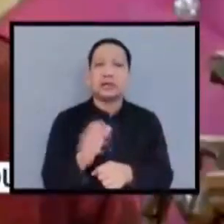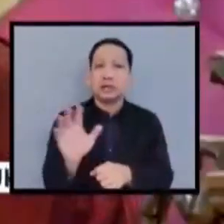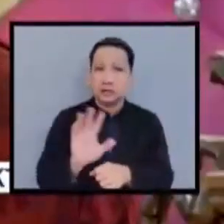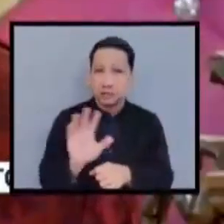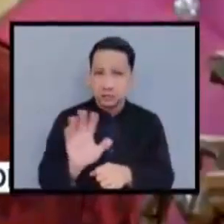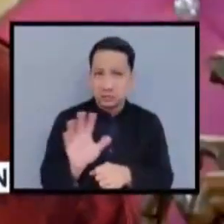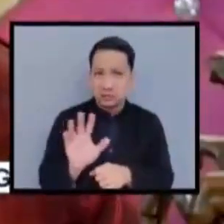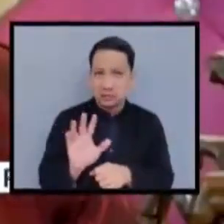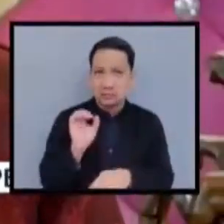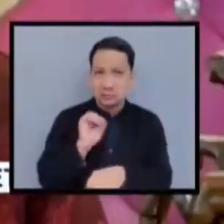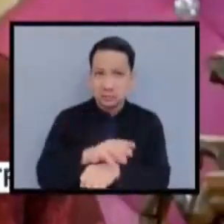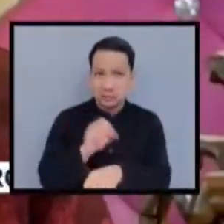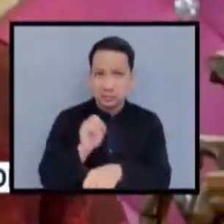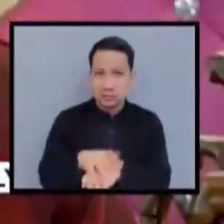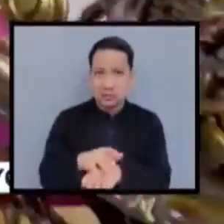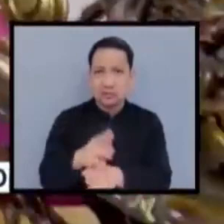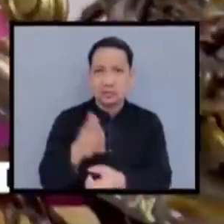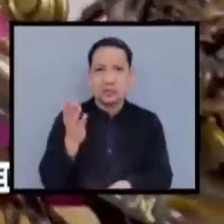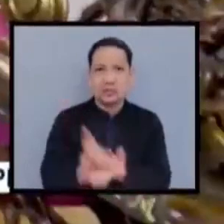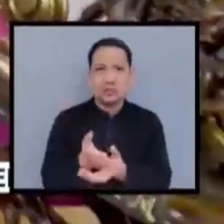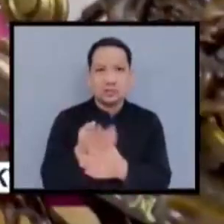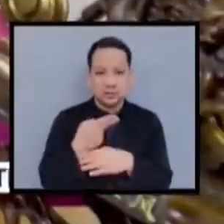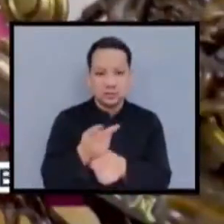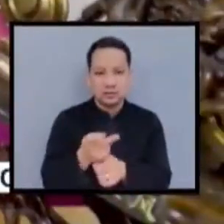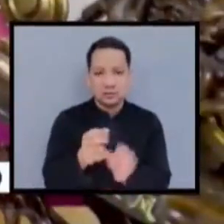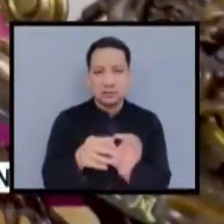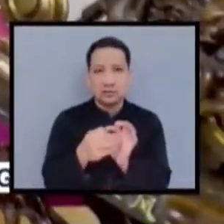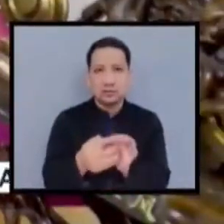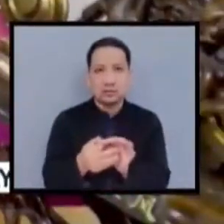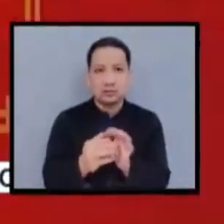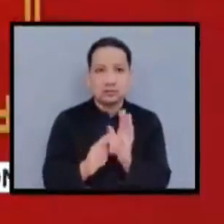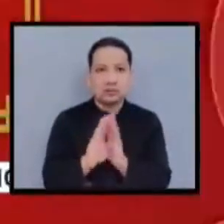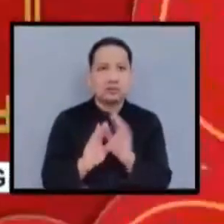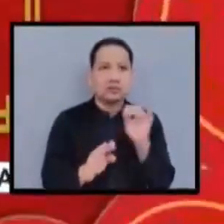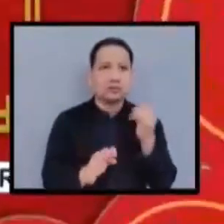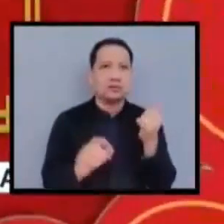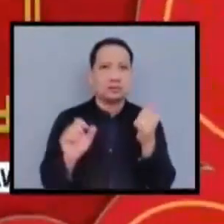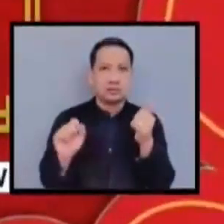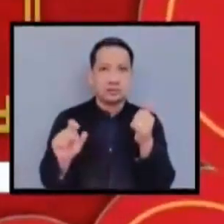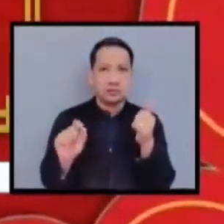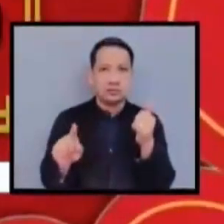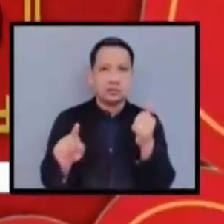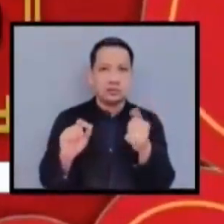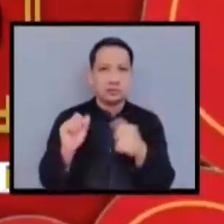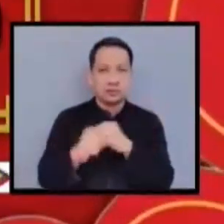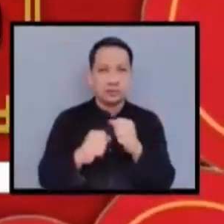mo at maging productive sa araw na to. Yellow at 11 na maswerte sa Year of the Goat.